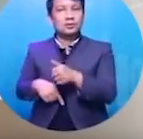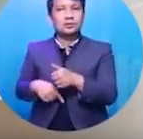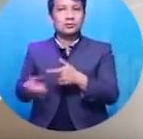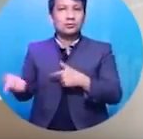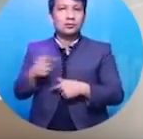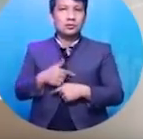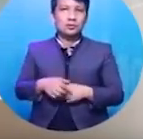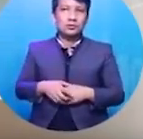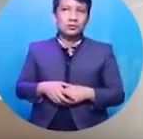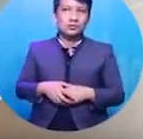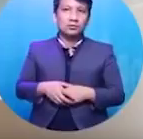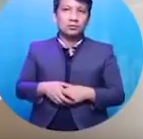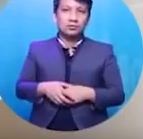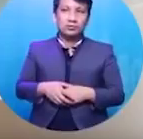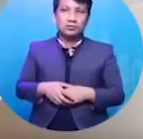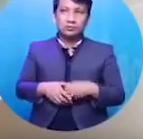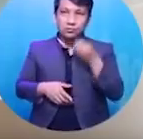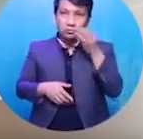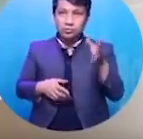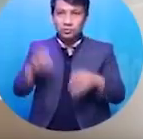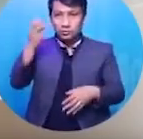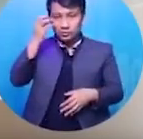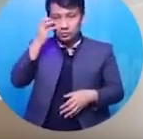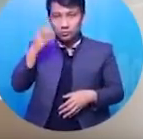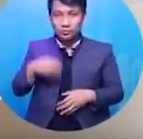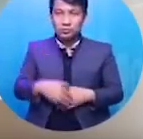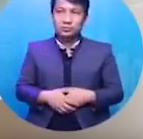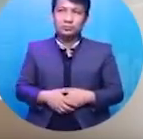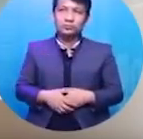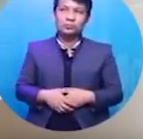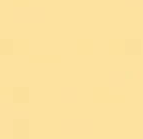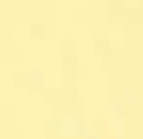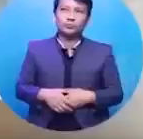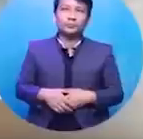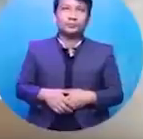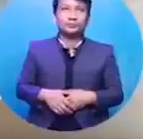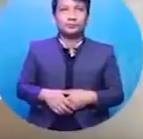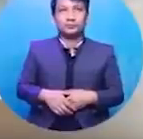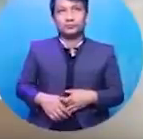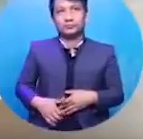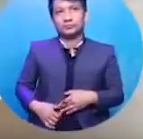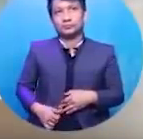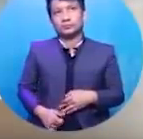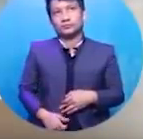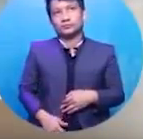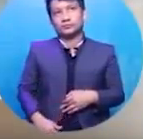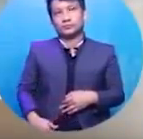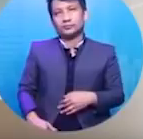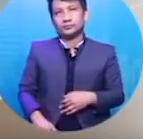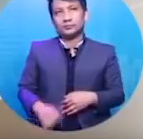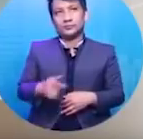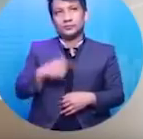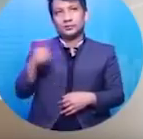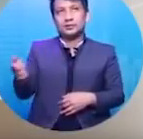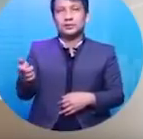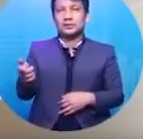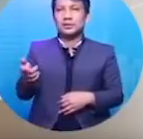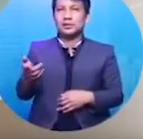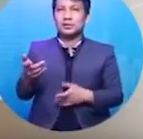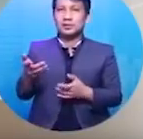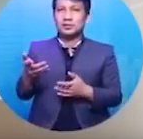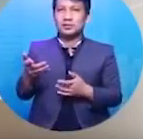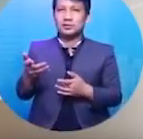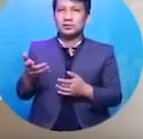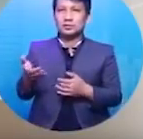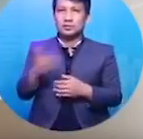sino po may umuwi ay may black eye. Oh, sige oh po. Oh my God. Ma'am! Oh my God. Ma'am Janet! Oh. Okay, pasensya naman